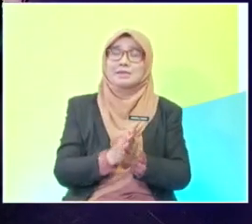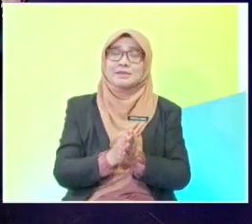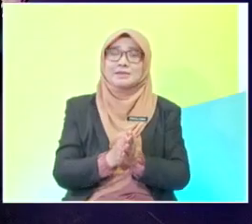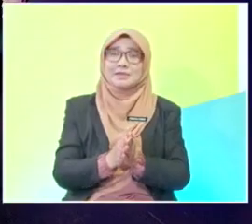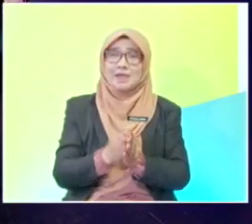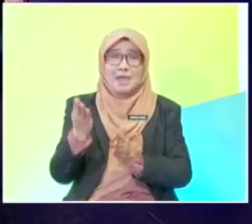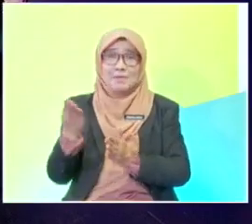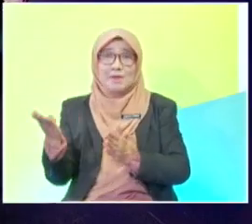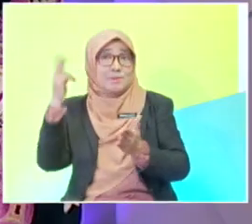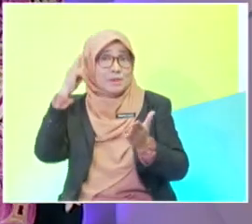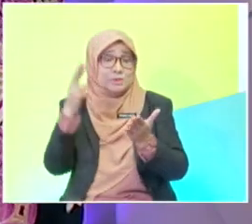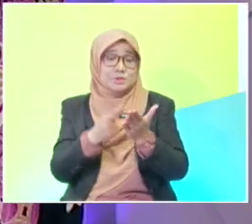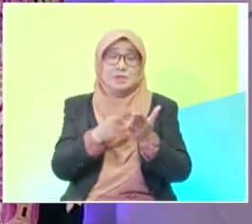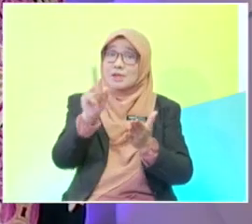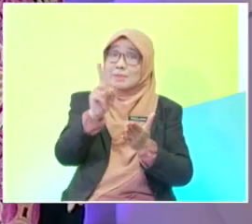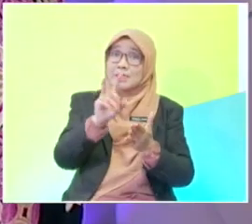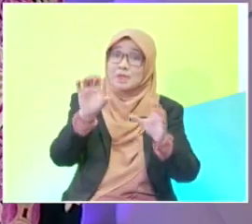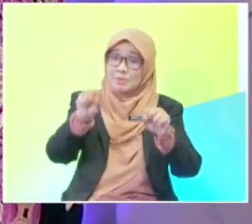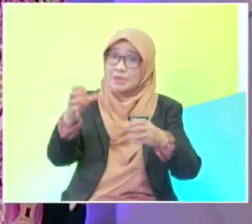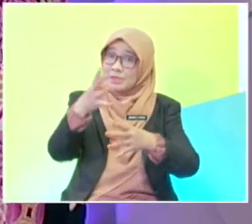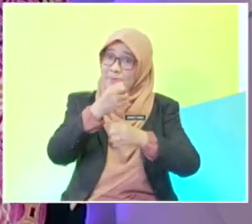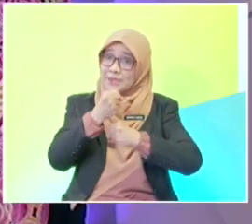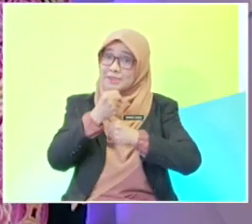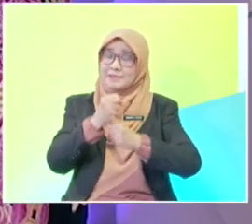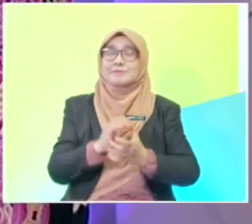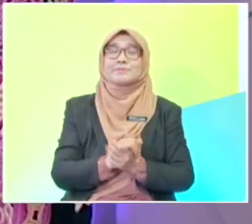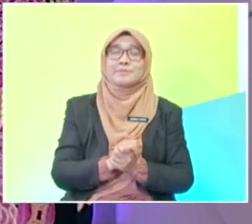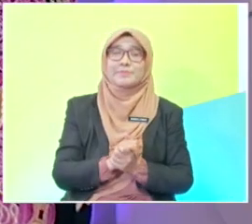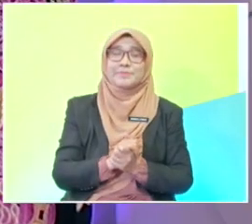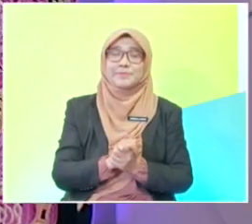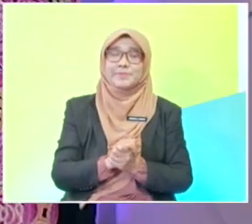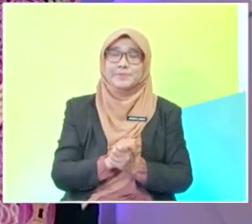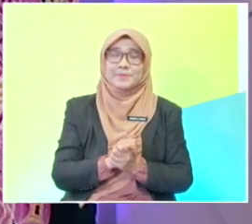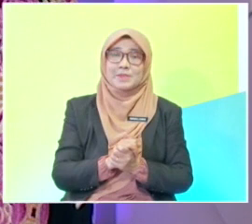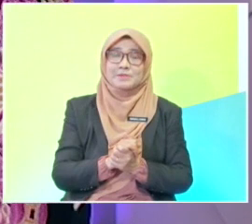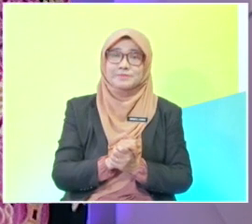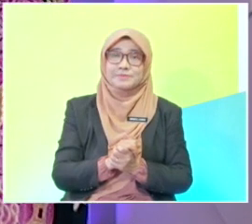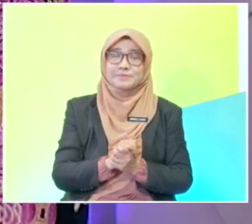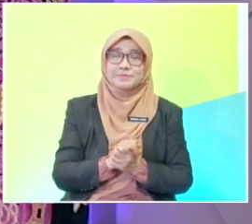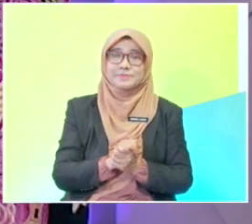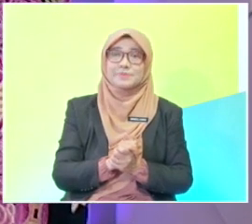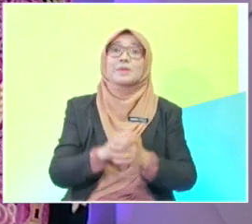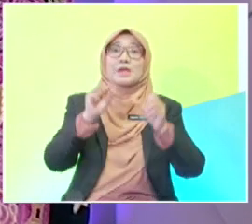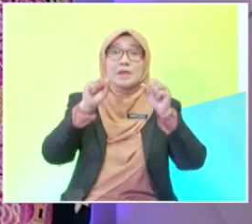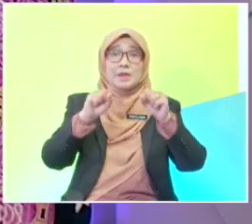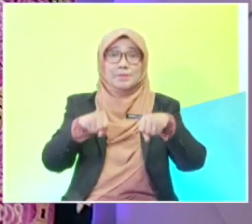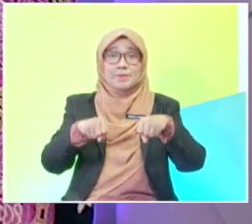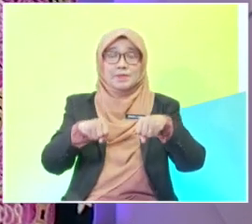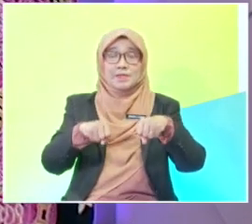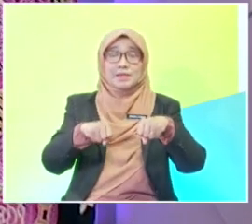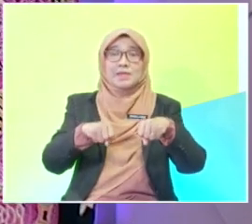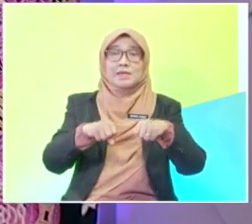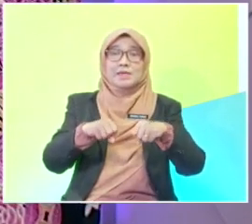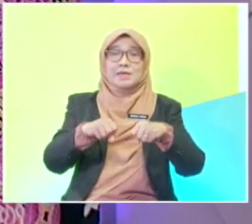bahan rujukan tersebut, cikgu? Okey, jadi murid-murid di rumah kalau nak terus mendapatkan bahan untuk apa yang kita belajar hari ini, kita terus ke Pelantar